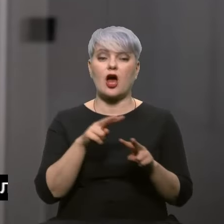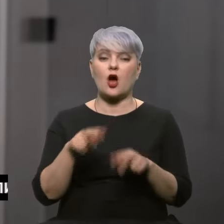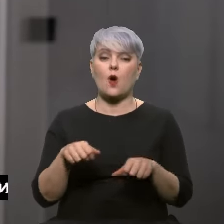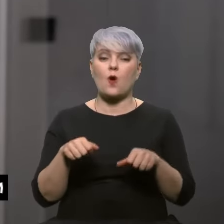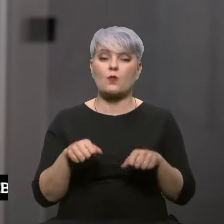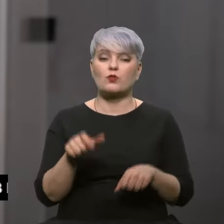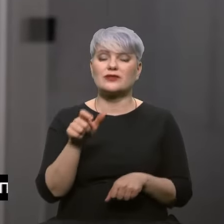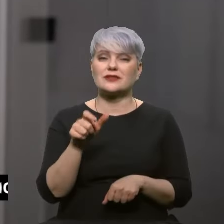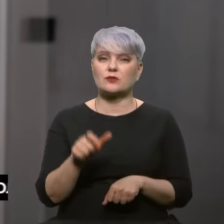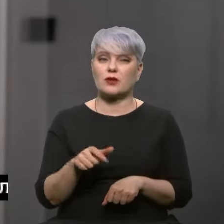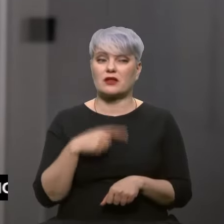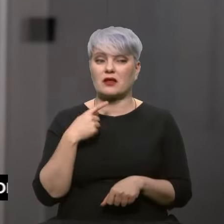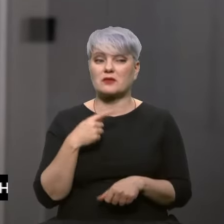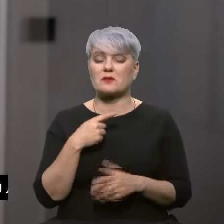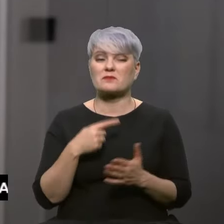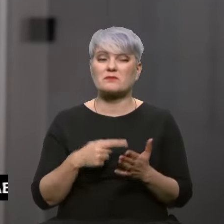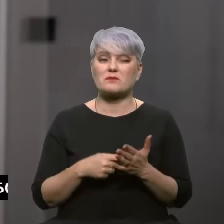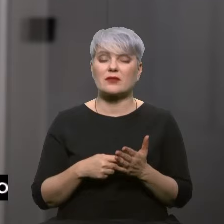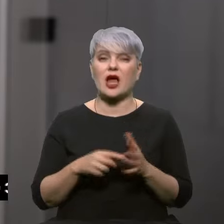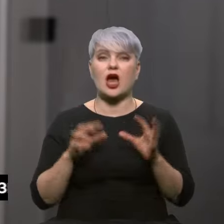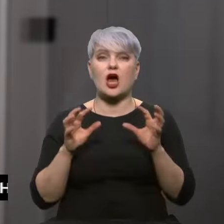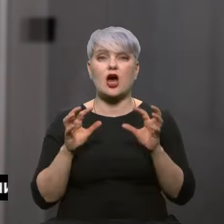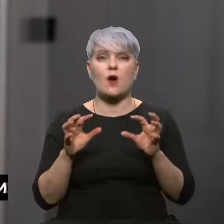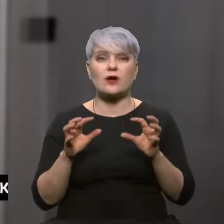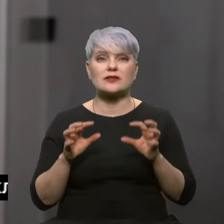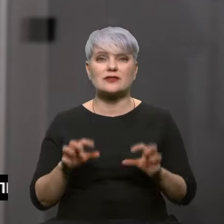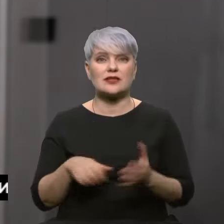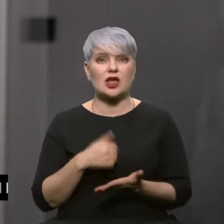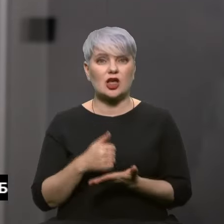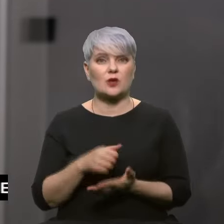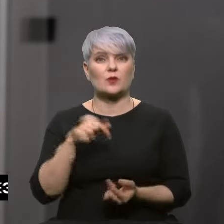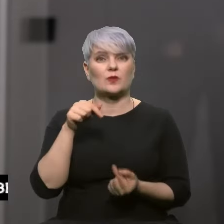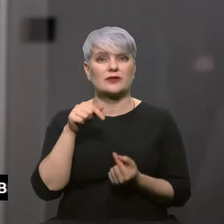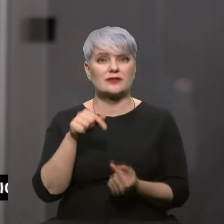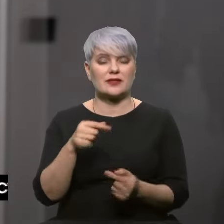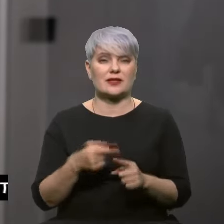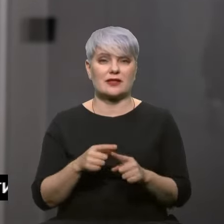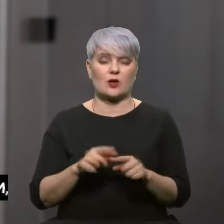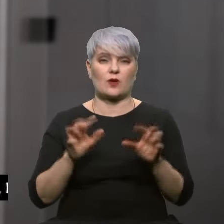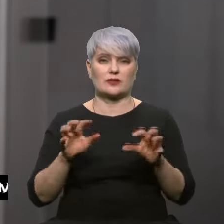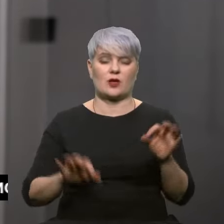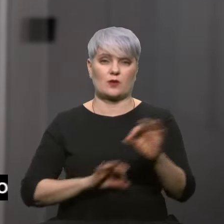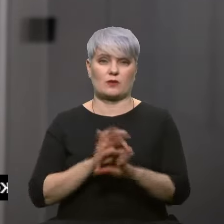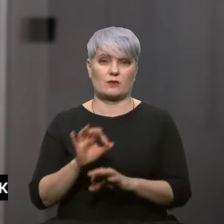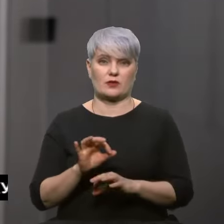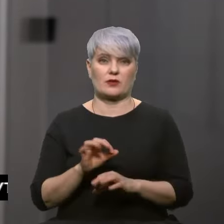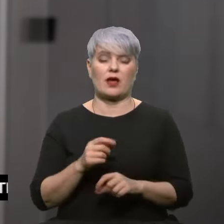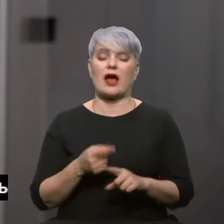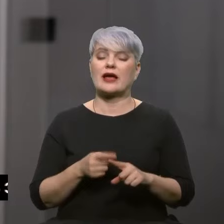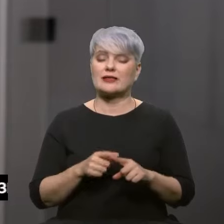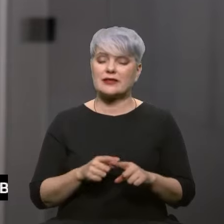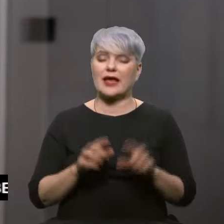щодо конституційності такого законопроекту. Про те, що законопроект суперечить Конституції, каже і голова правління